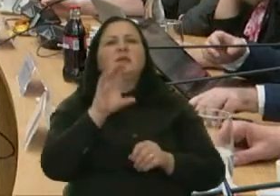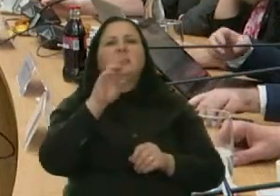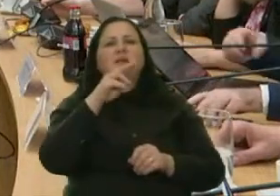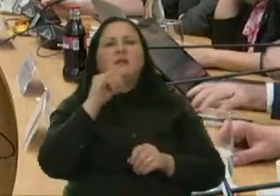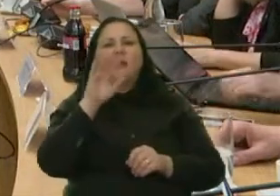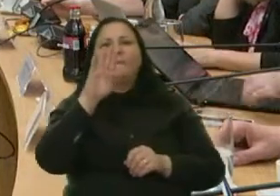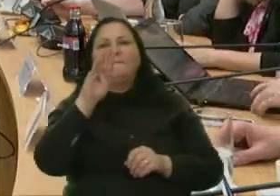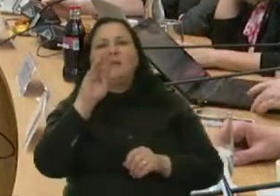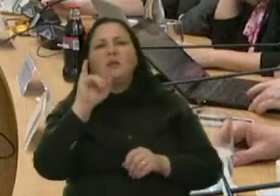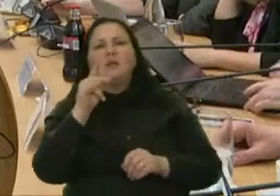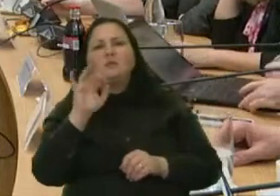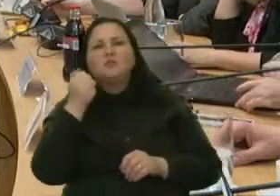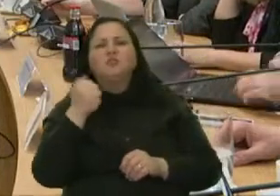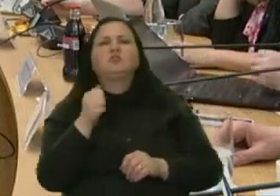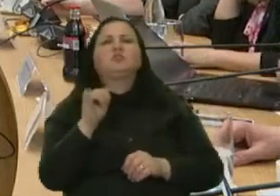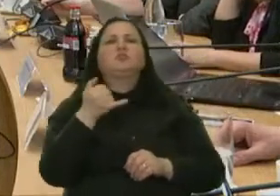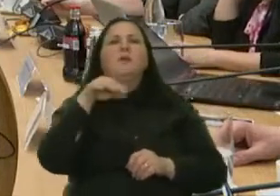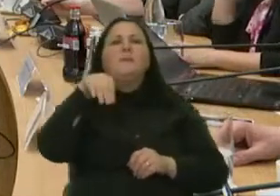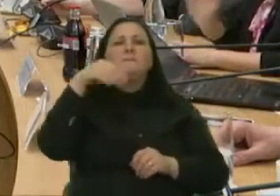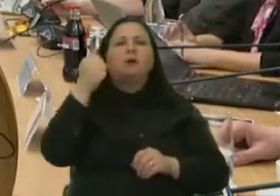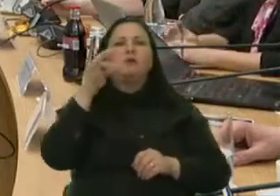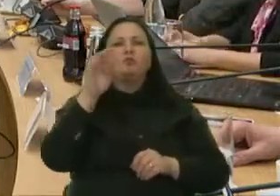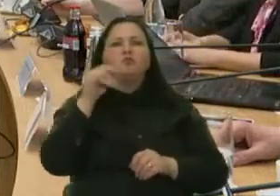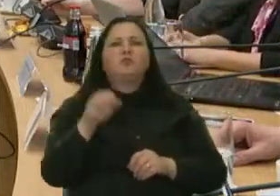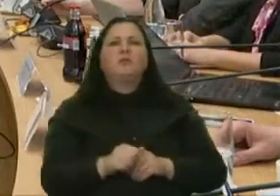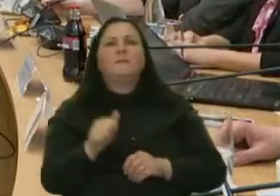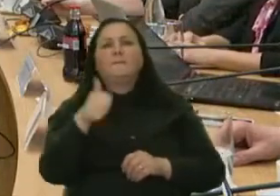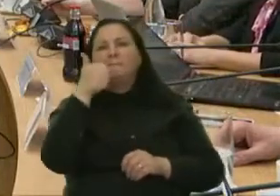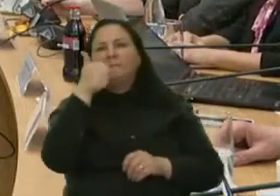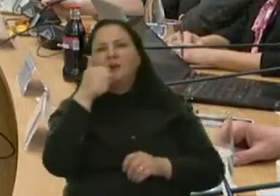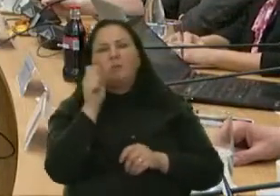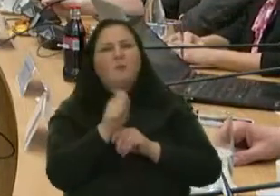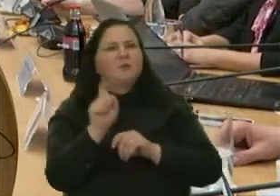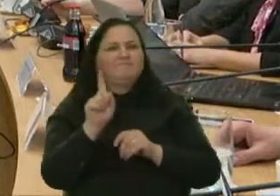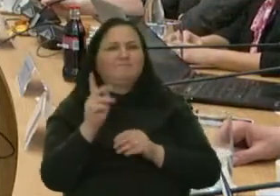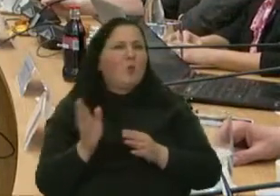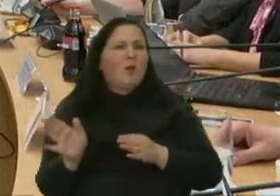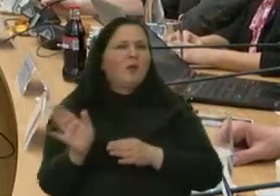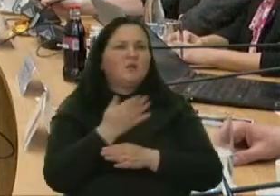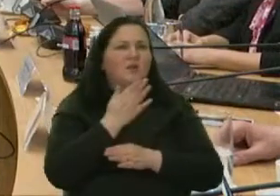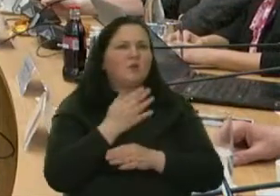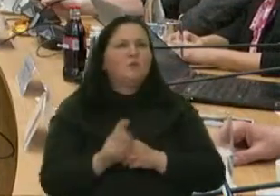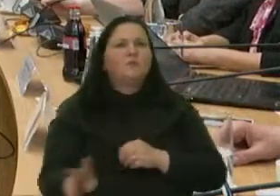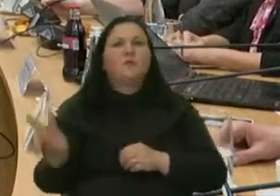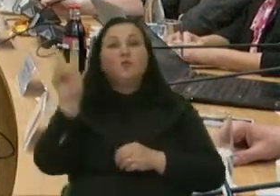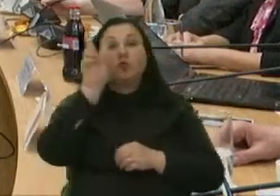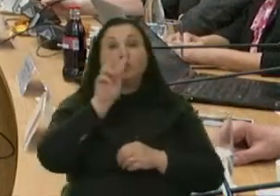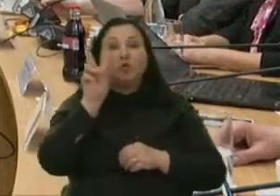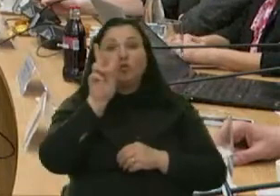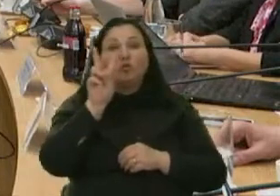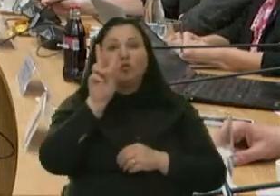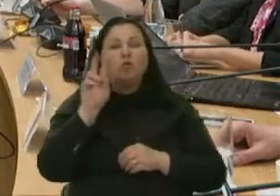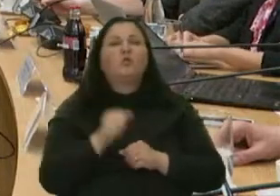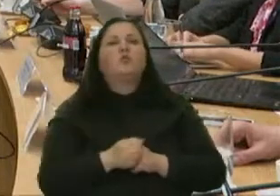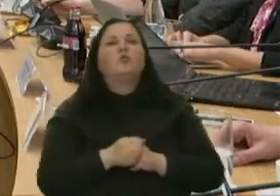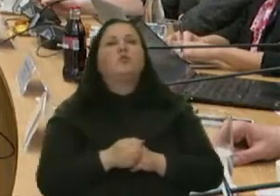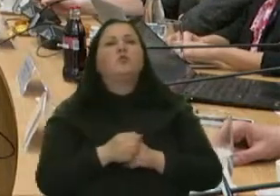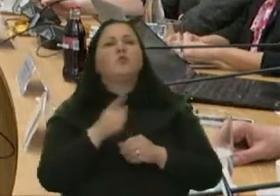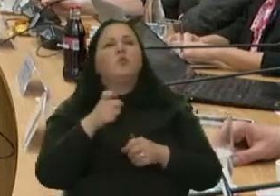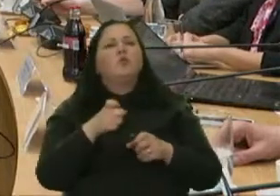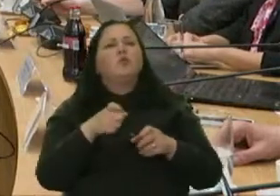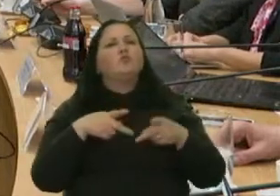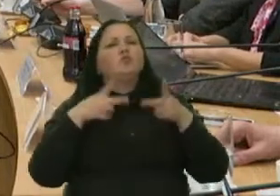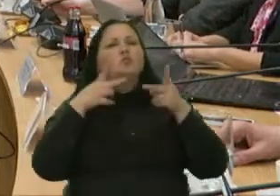Beniamin și a Domnului consilier mătușan primul amendament nu a trecut amendamentul numărul 2 cel cu drumul din